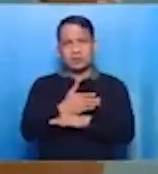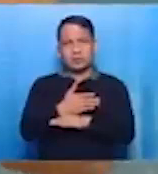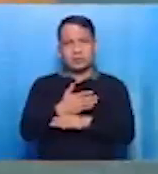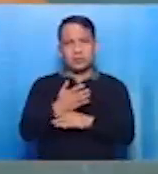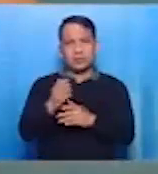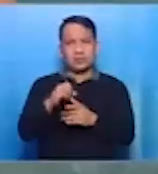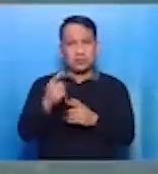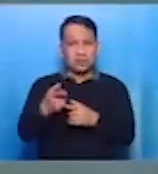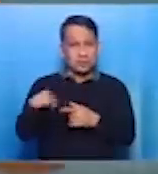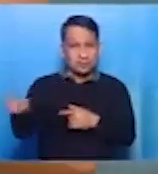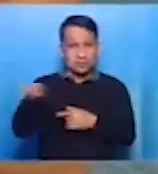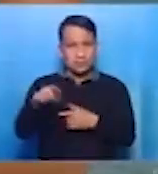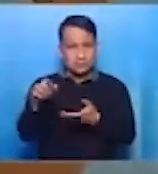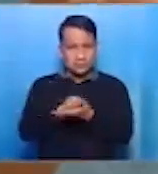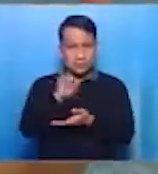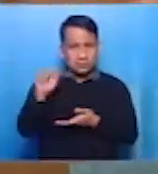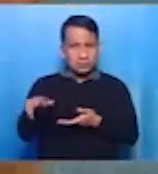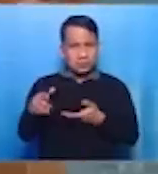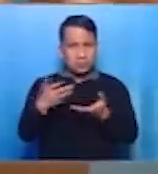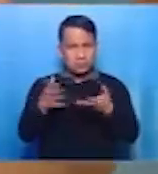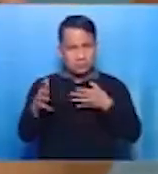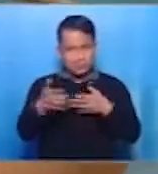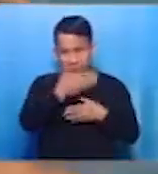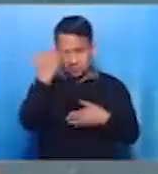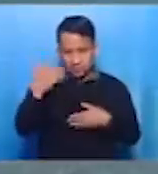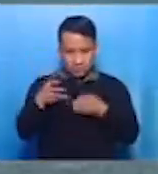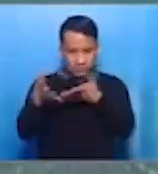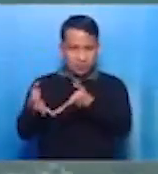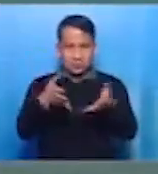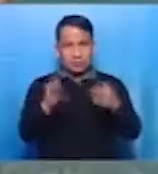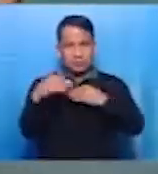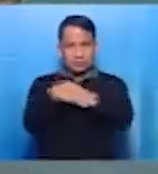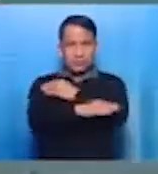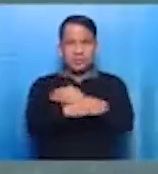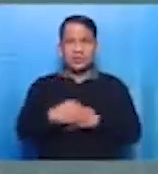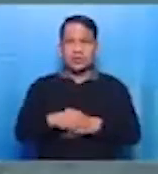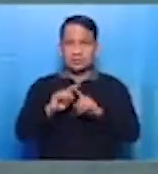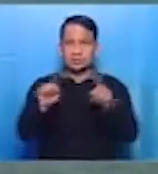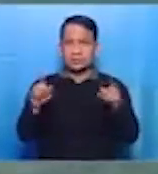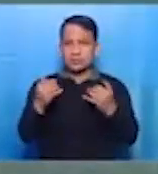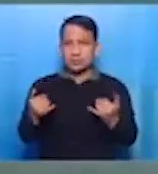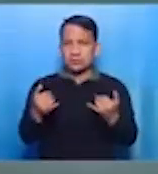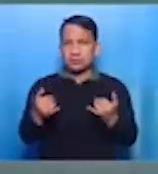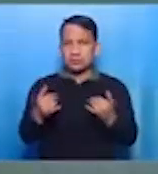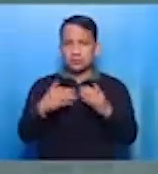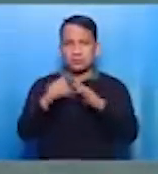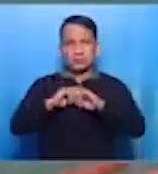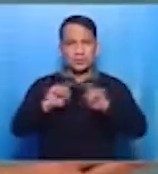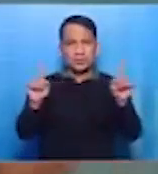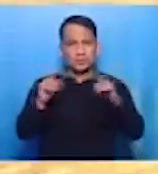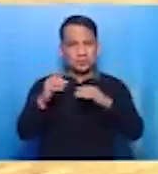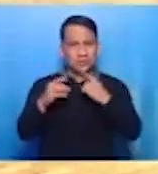Of course, yung mga garbage ng mga tourists na nakakalimutan nila dito sa beach. But now it's really, really completely different.